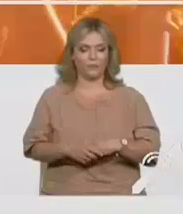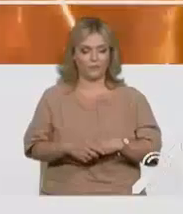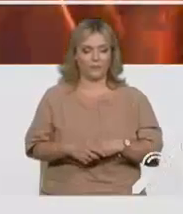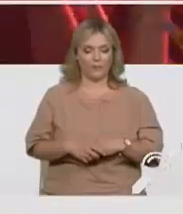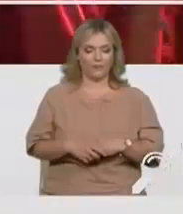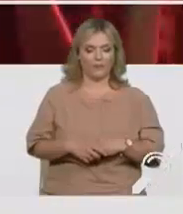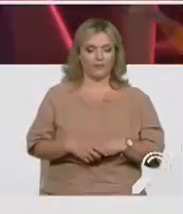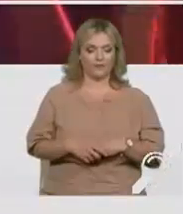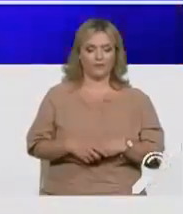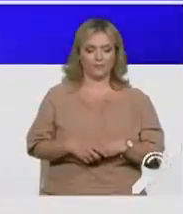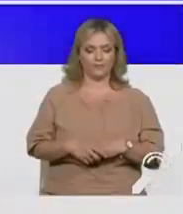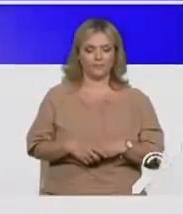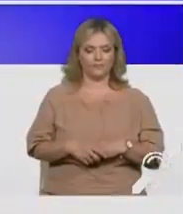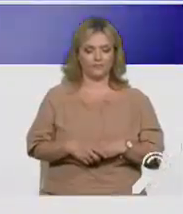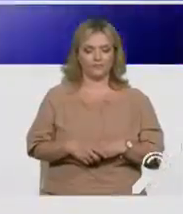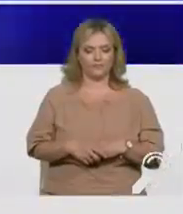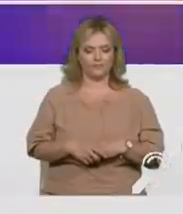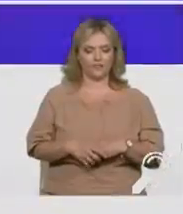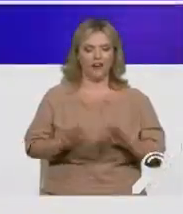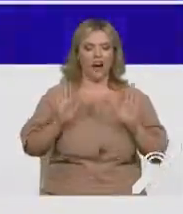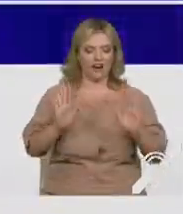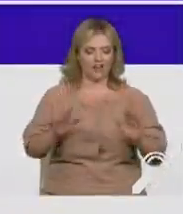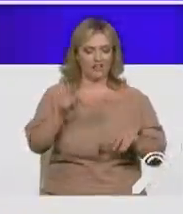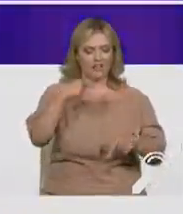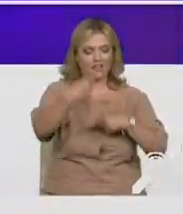care a aruncat și anul acesta cu torturi spre public.